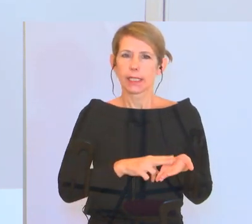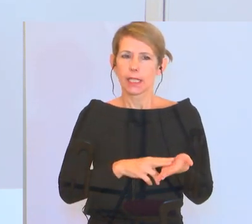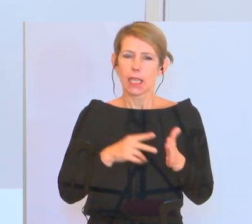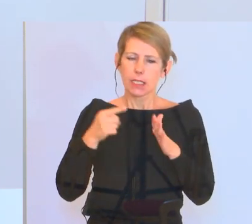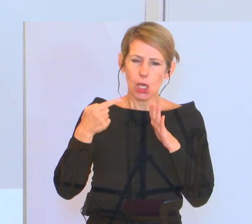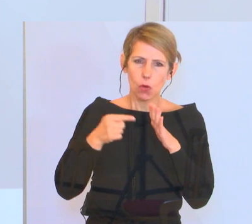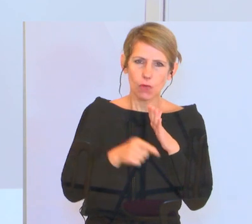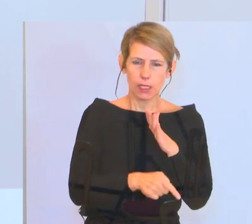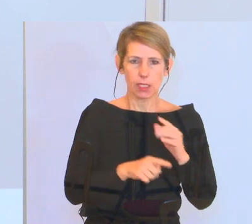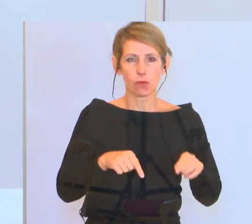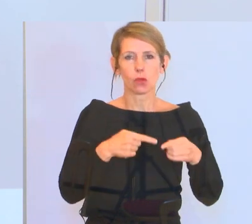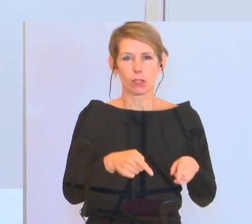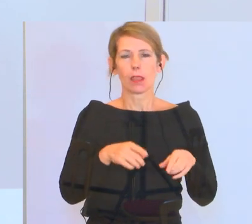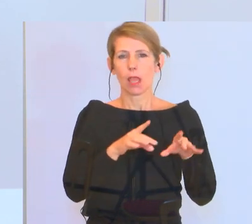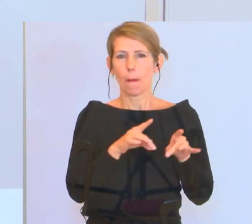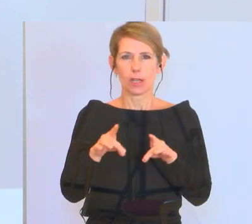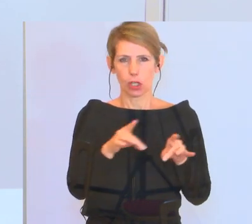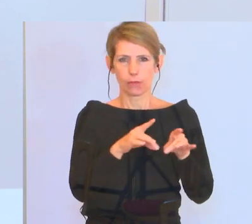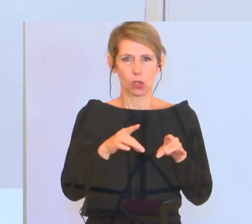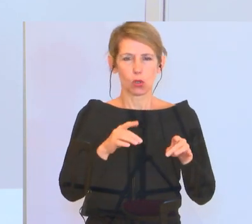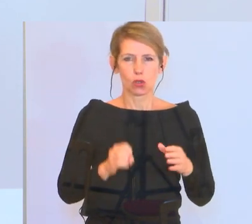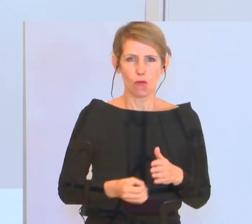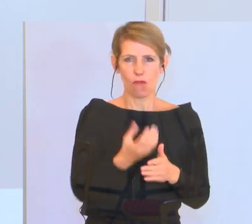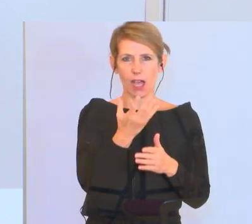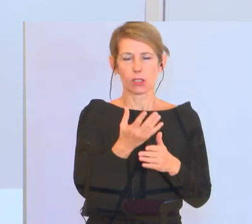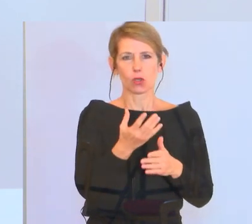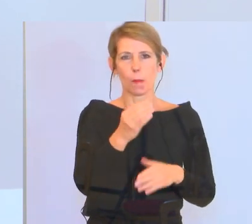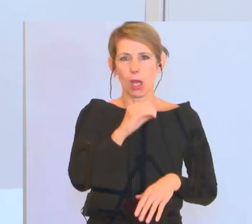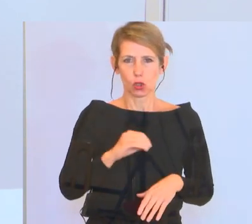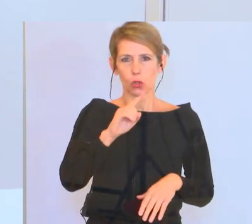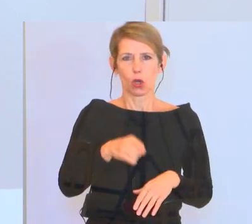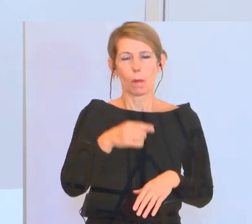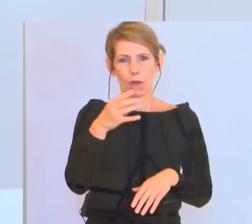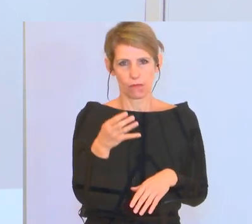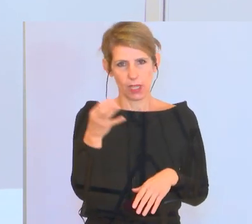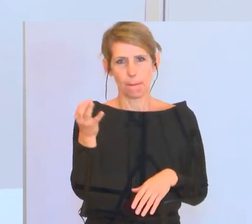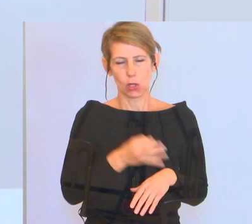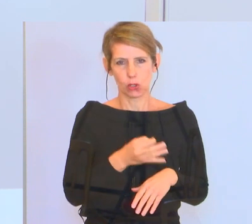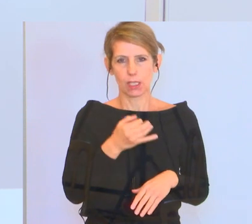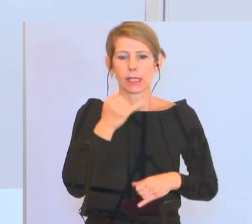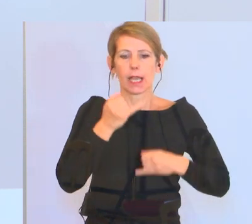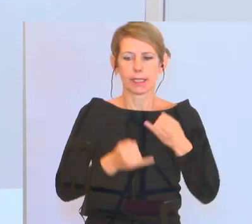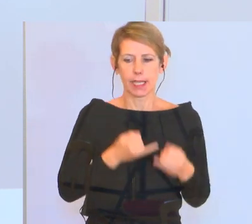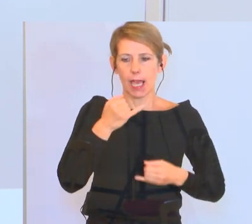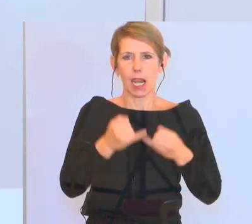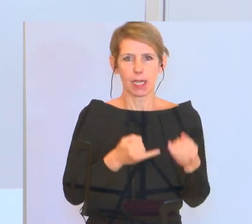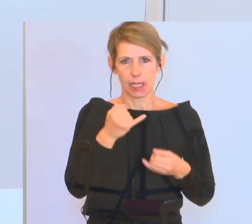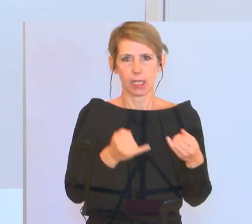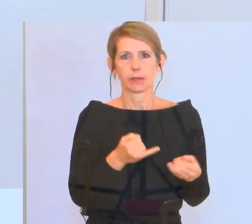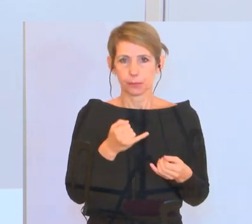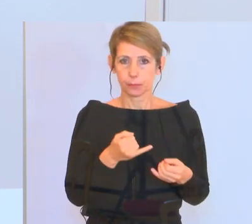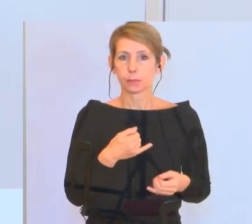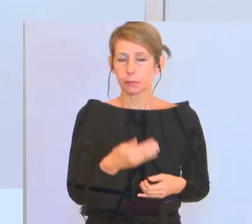Digitalisierung zu einem Beschäftigungswachstum von ca. 0,4% jährlich. Und das sind jetzt